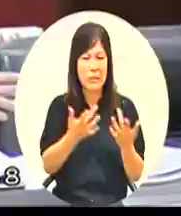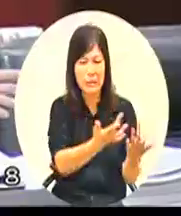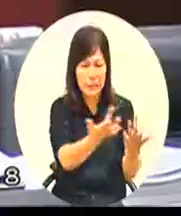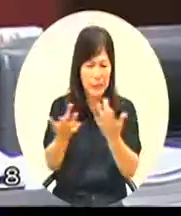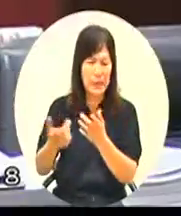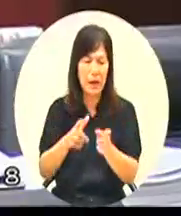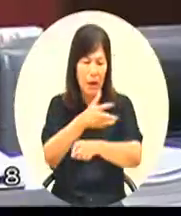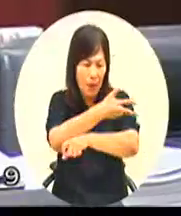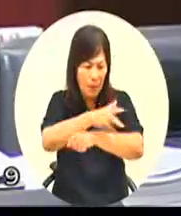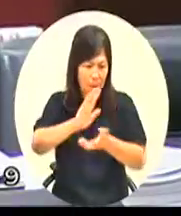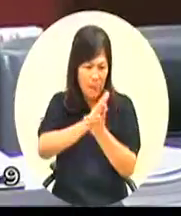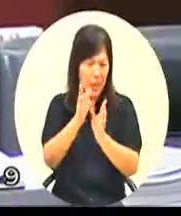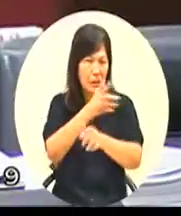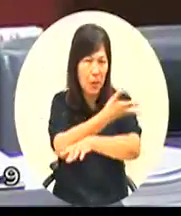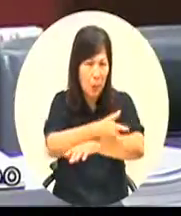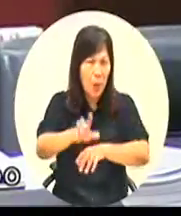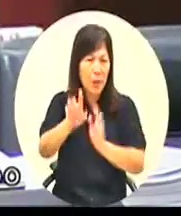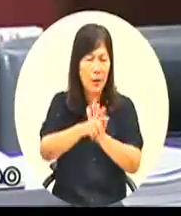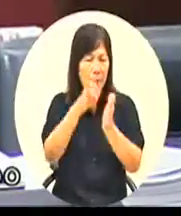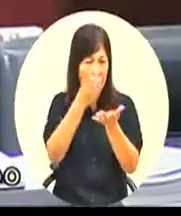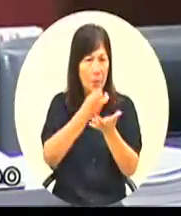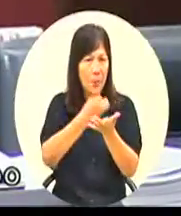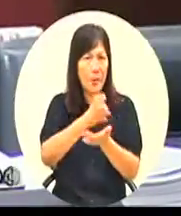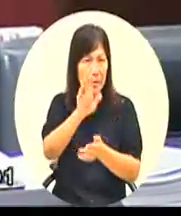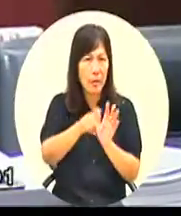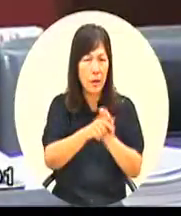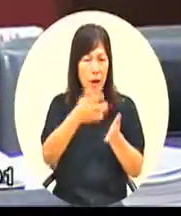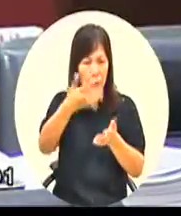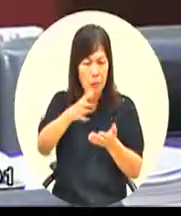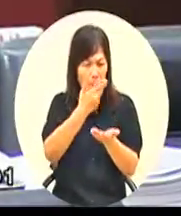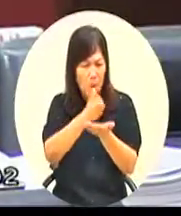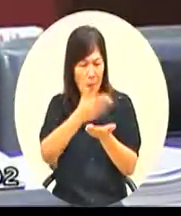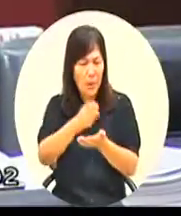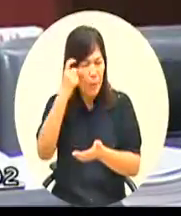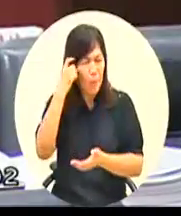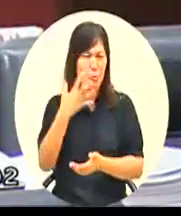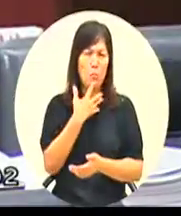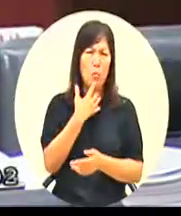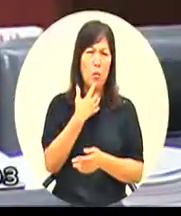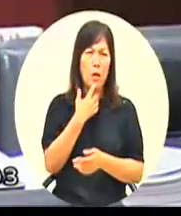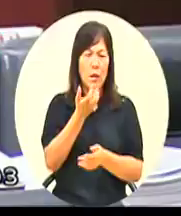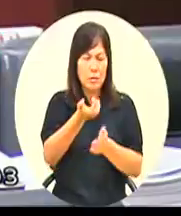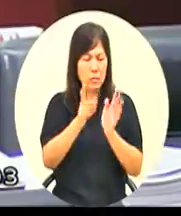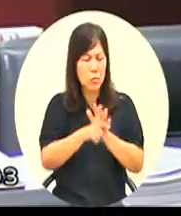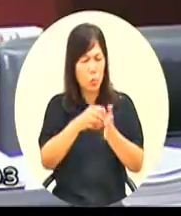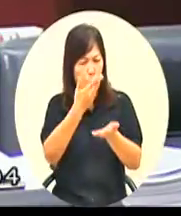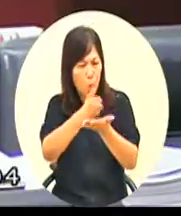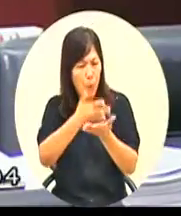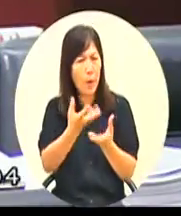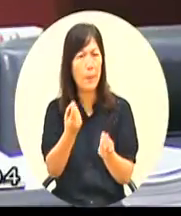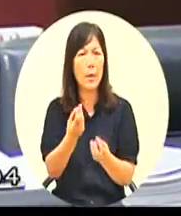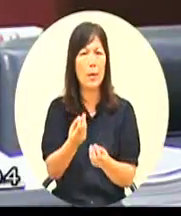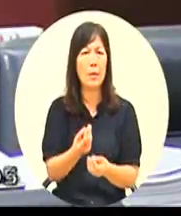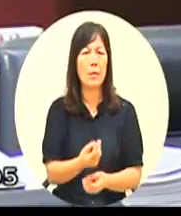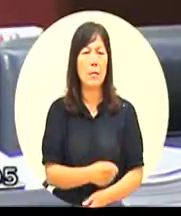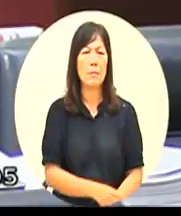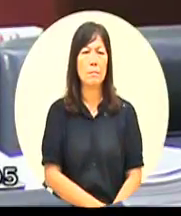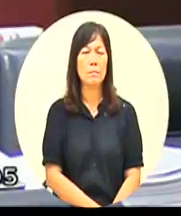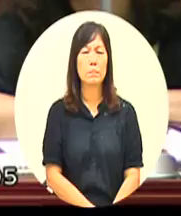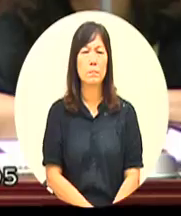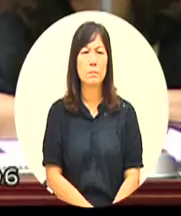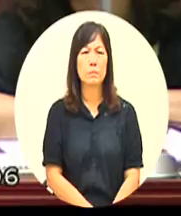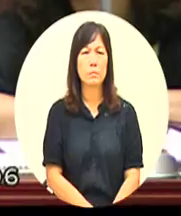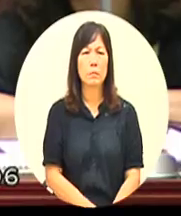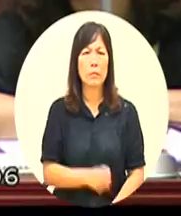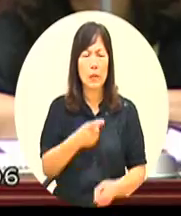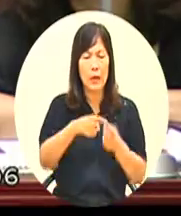成是河流了。 有有有，我们 那个很严重，那排水问题我也觉得很奇怪，当时为什么没有做这种排水系统？ 应该说他